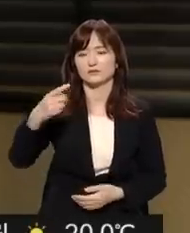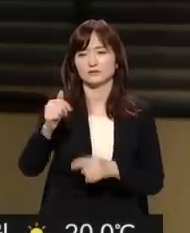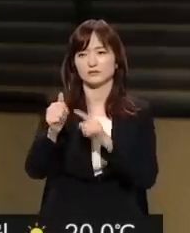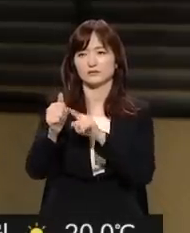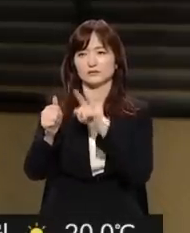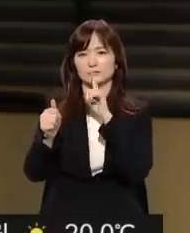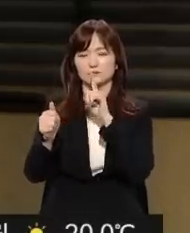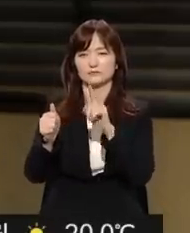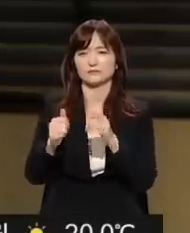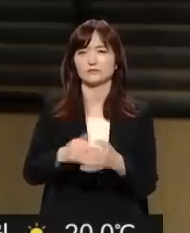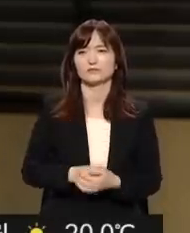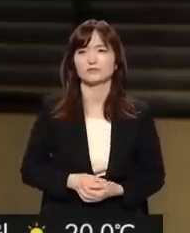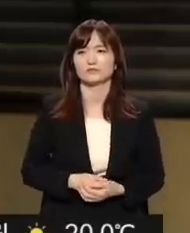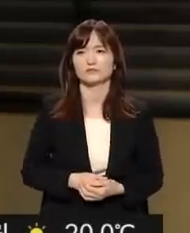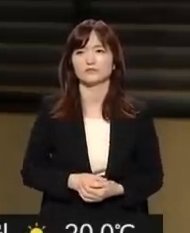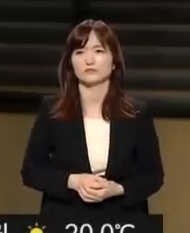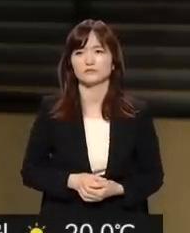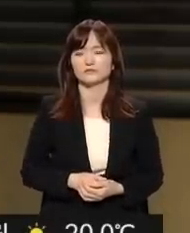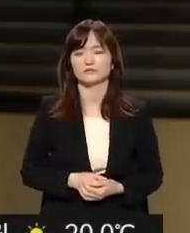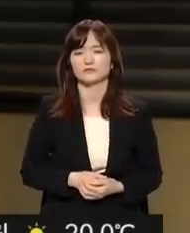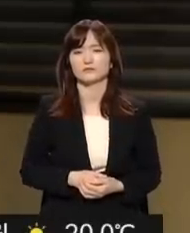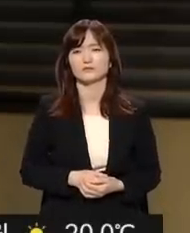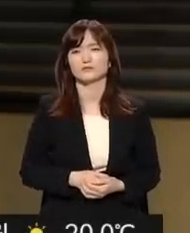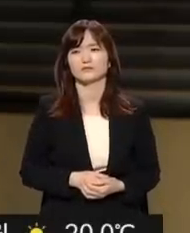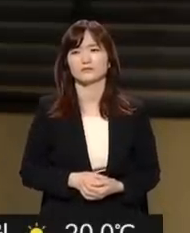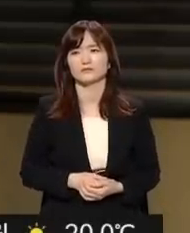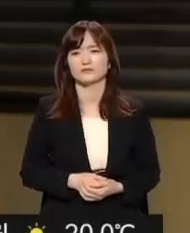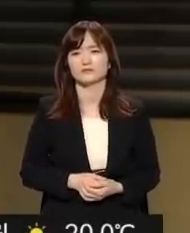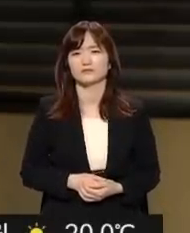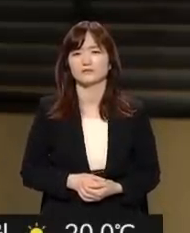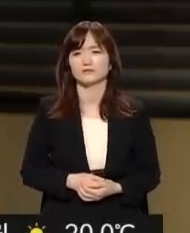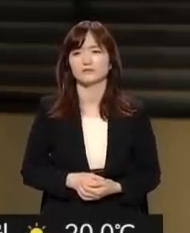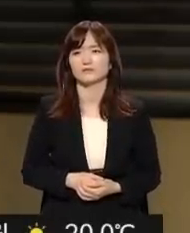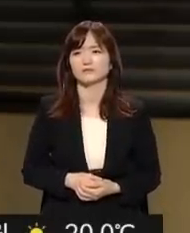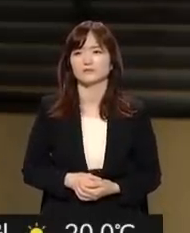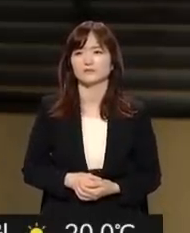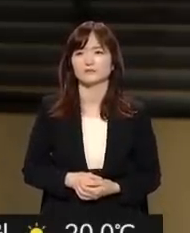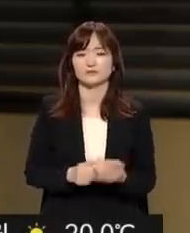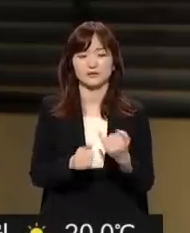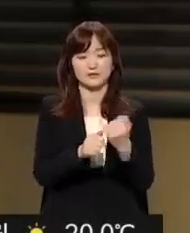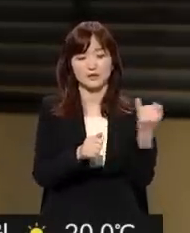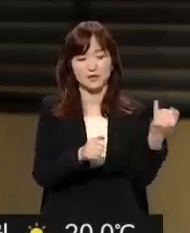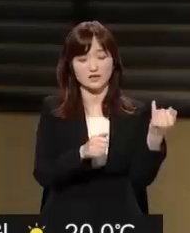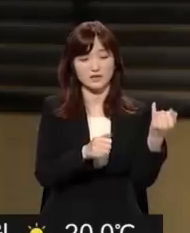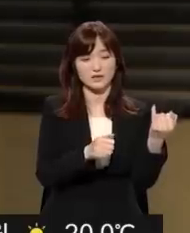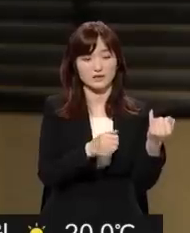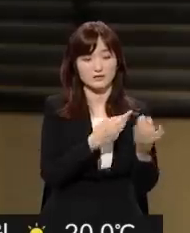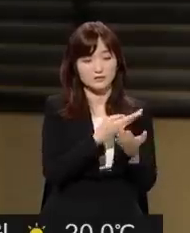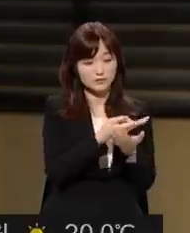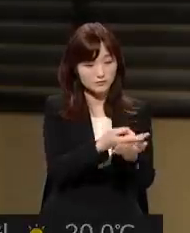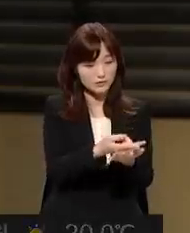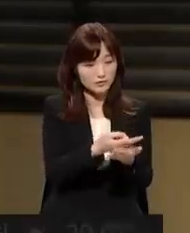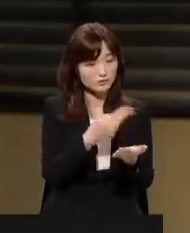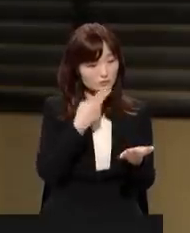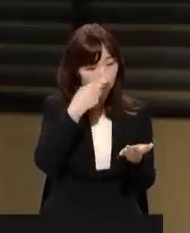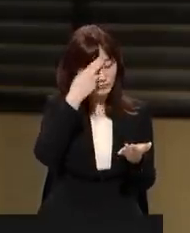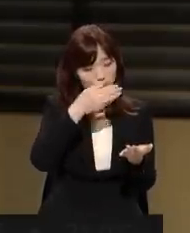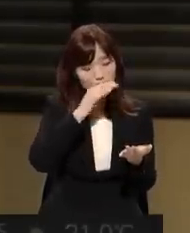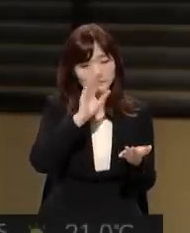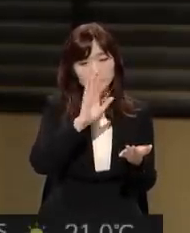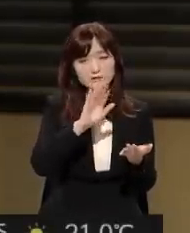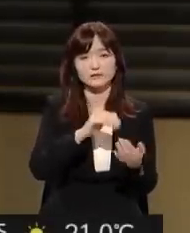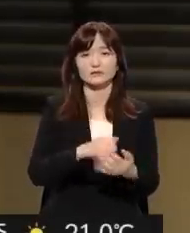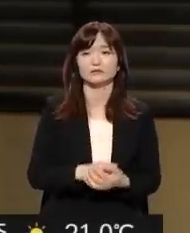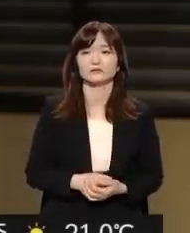했는데 중간에 끊는 부분도 있는 거거든요. 아내 병간호 할 때는 또 안 마셔요. 그리고 지금